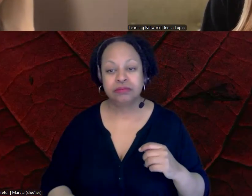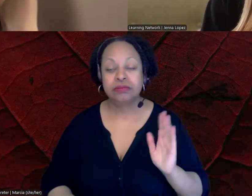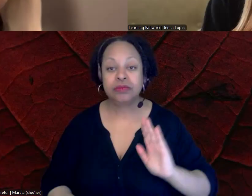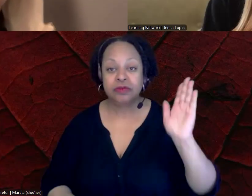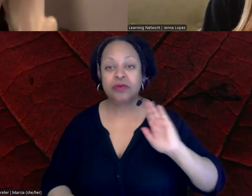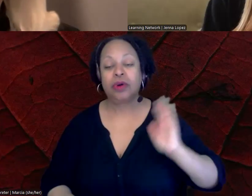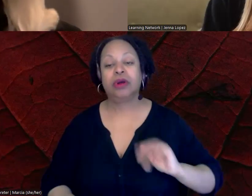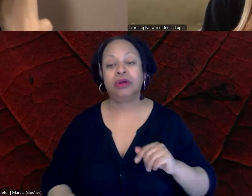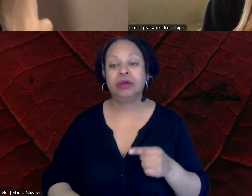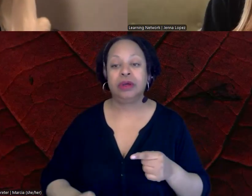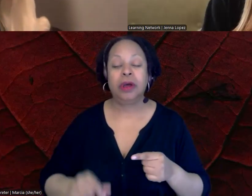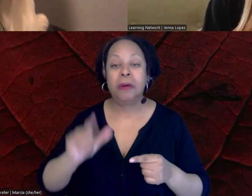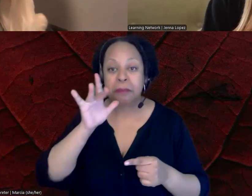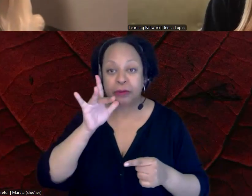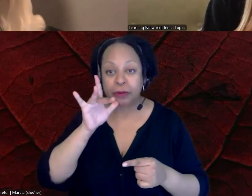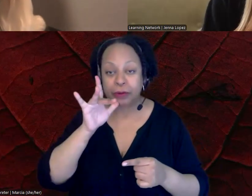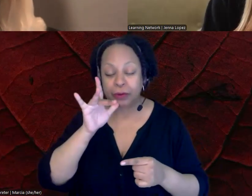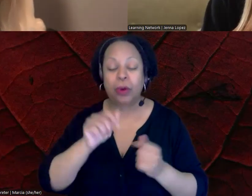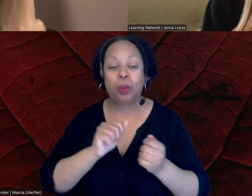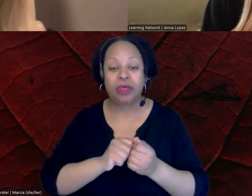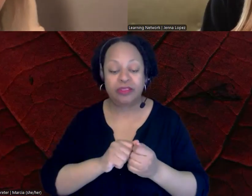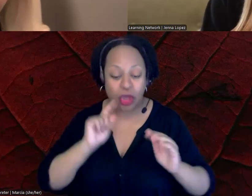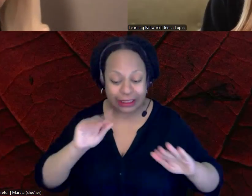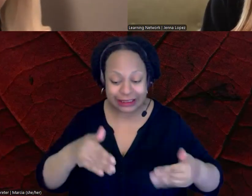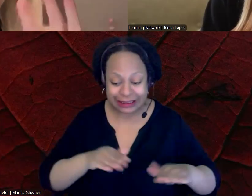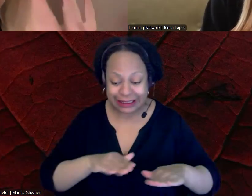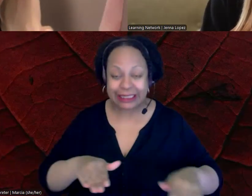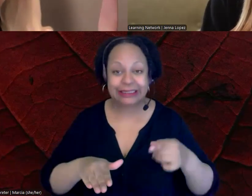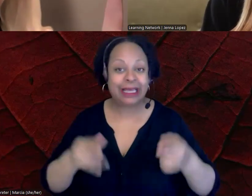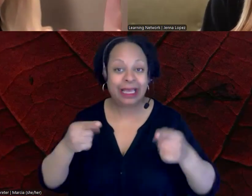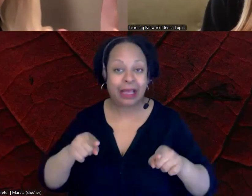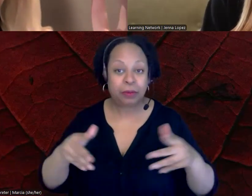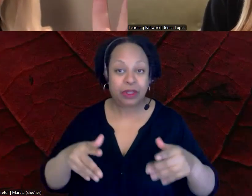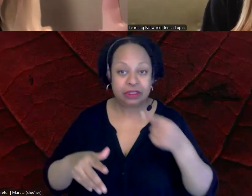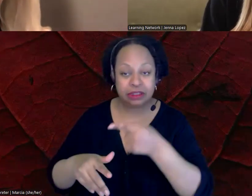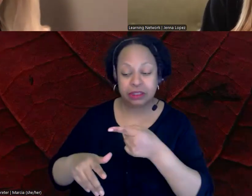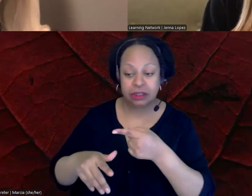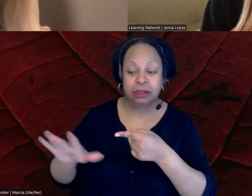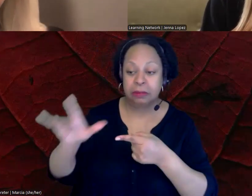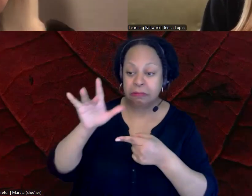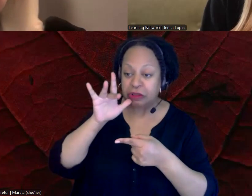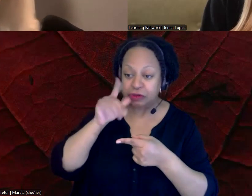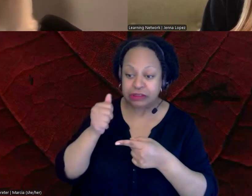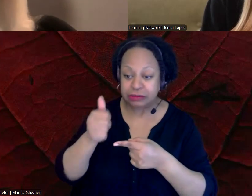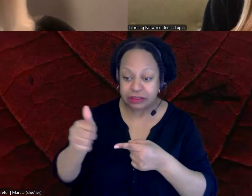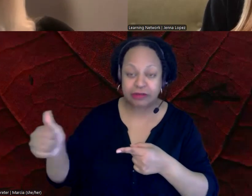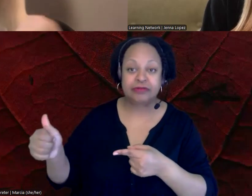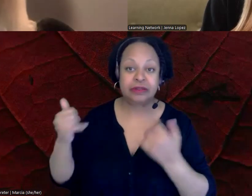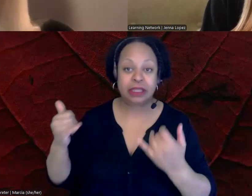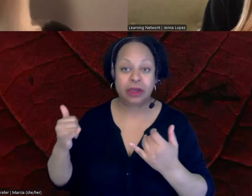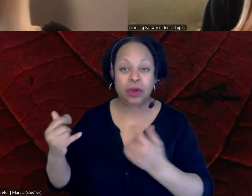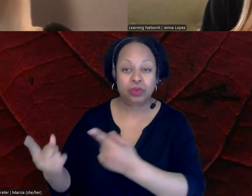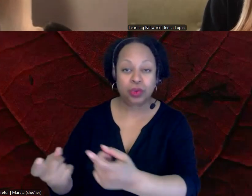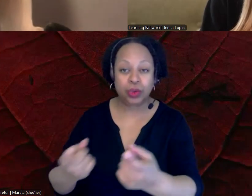sur ce qui est arrivé des mères de personnes autistes. Les mères d'enfants autistes